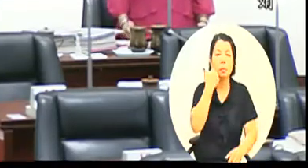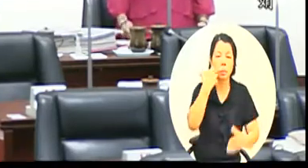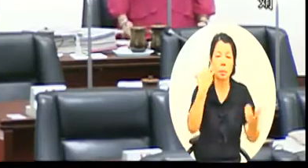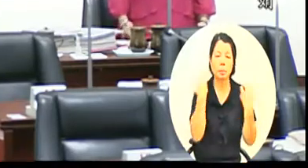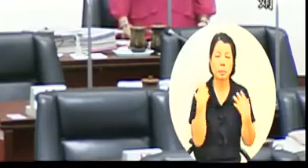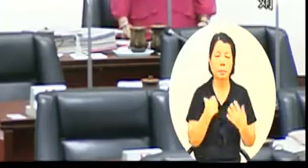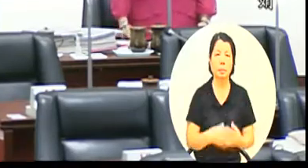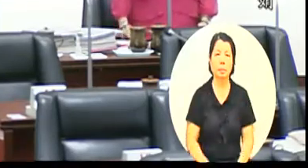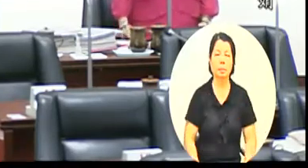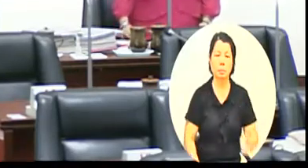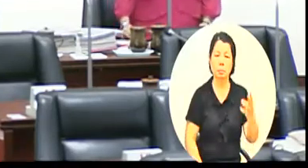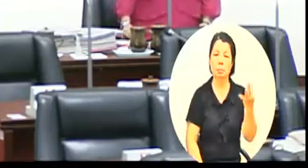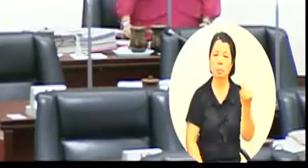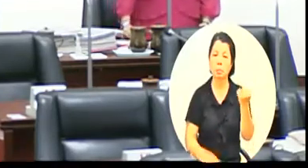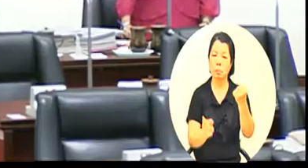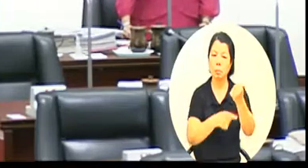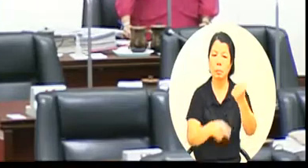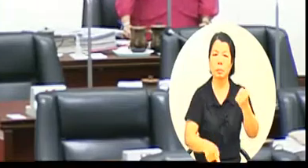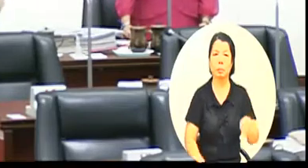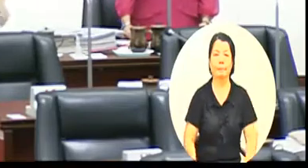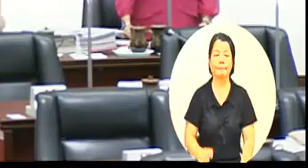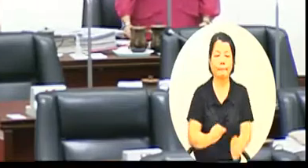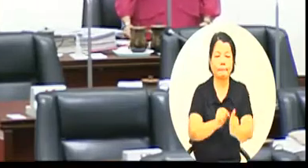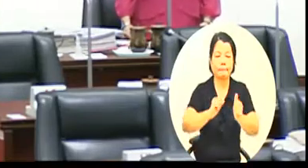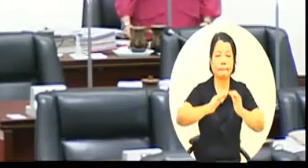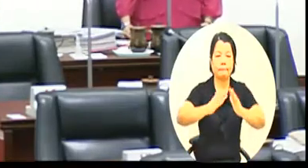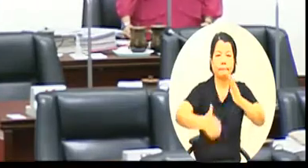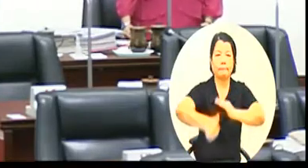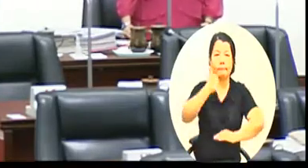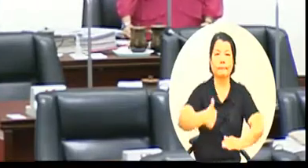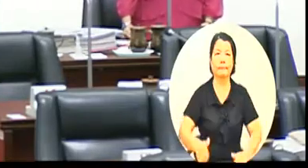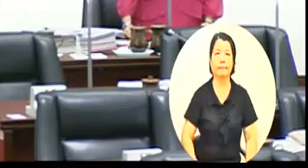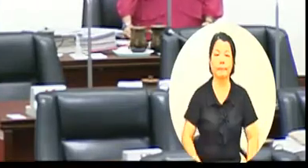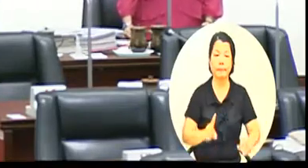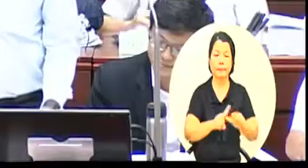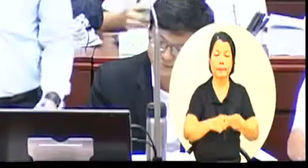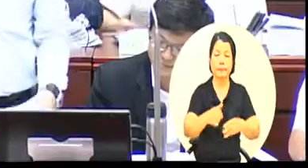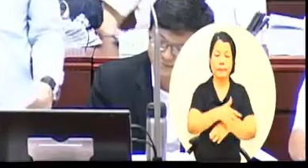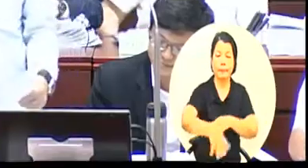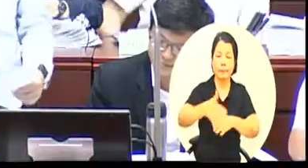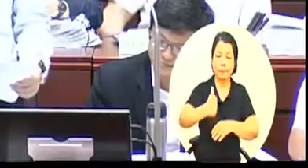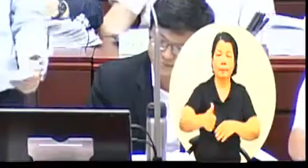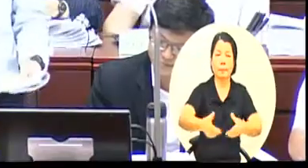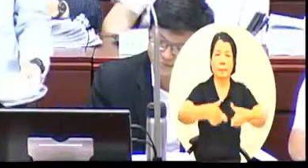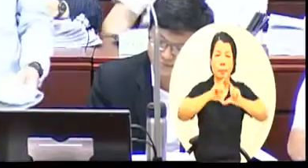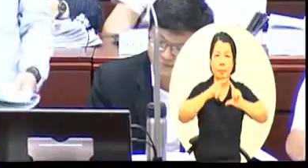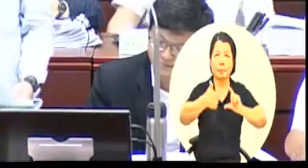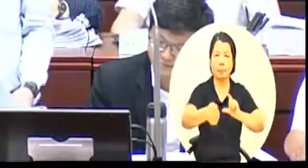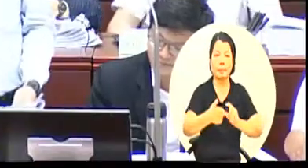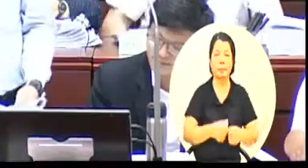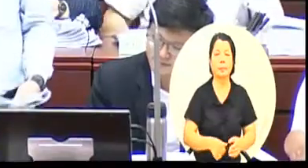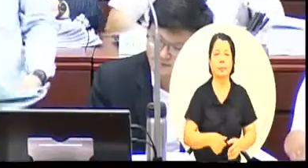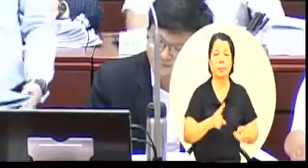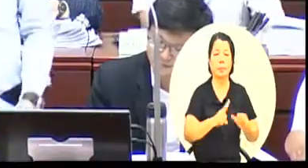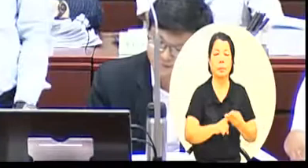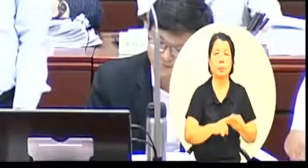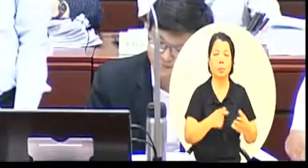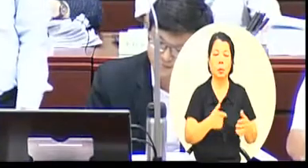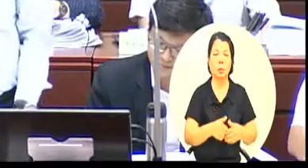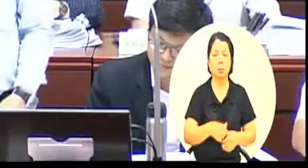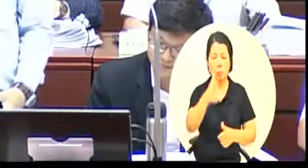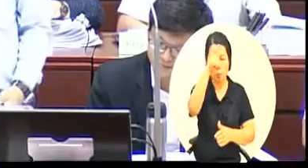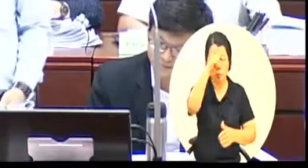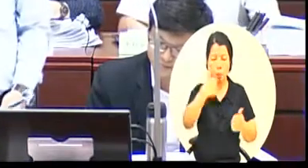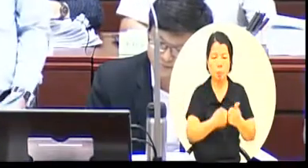几个就好，来你简单答复一下，副市长。 主委请答复。 好，谢谢主席，谢谢黄议员的关心。刚刚黄议员特别